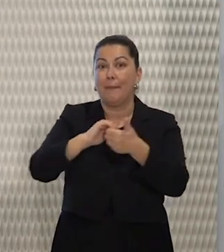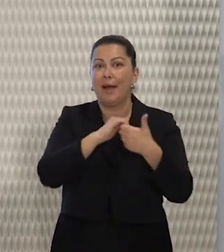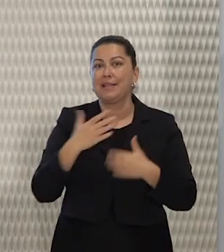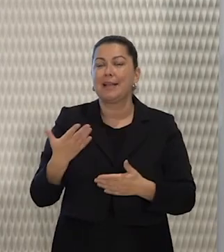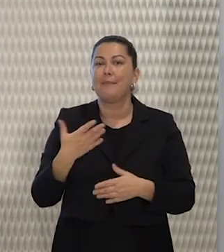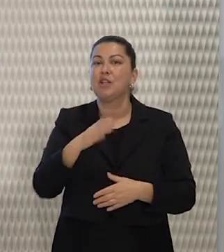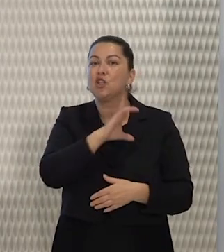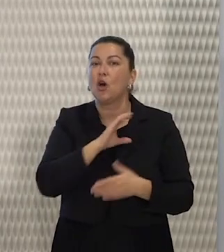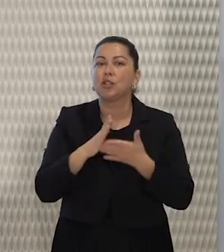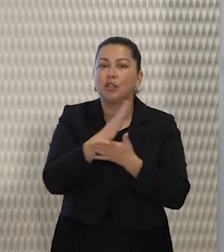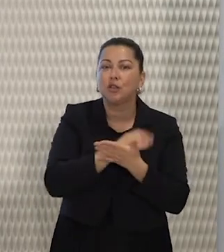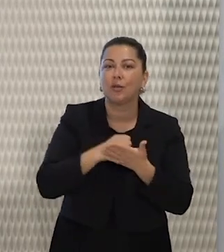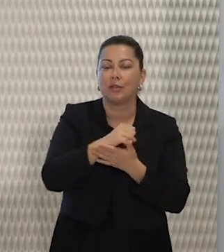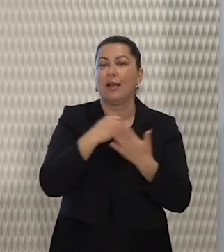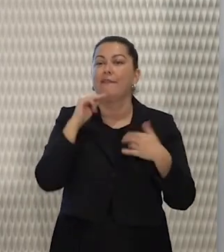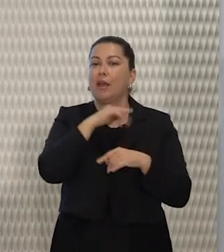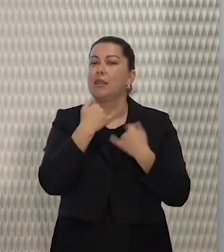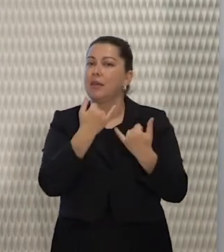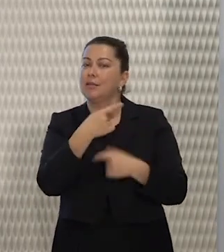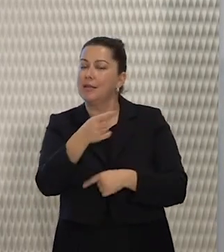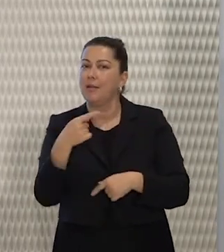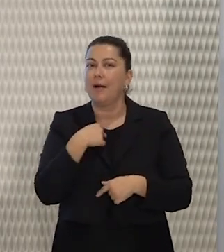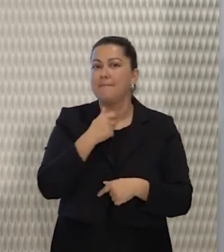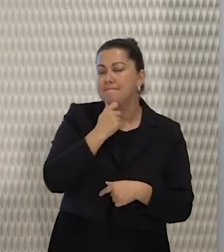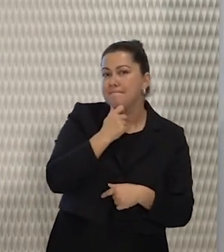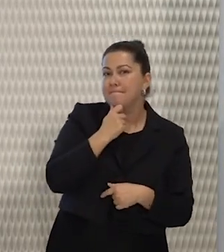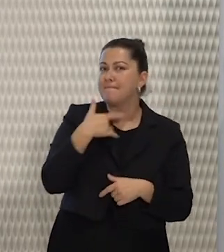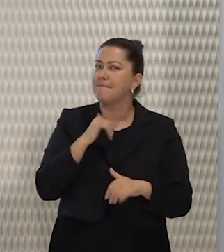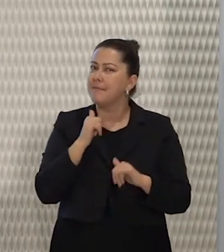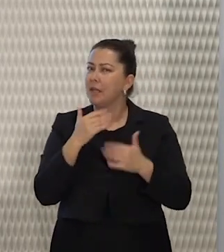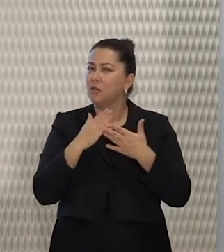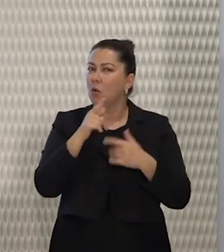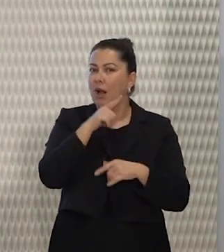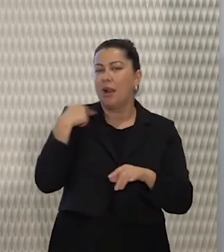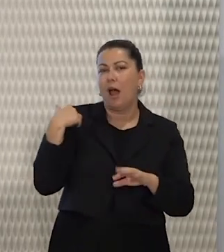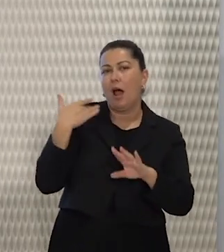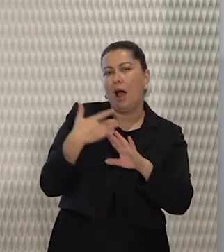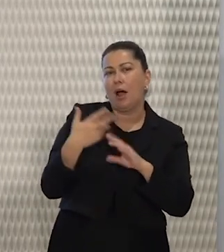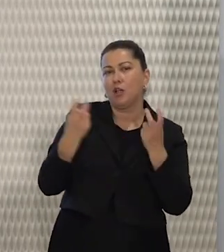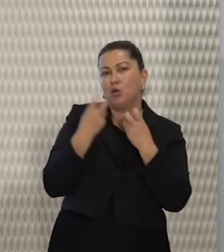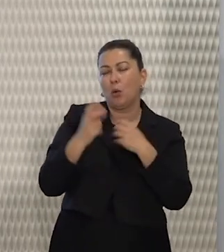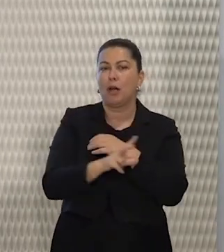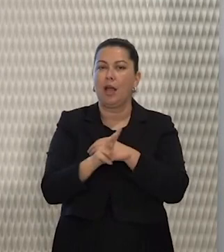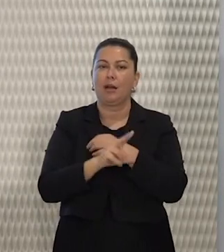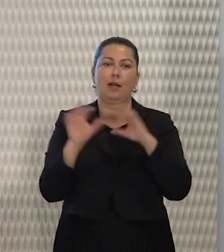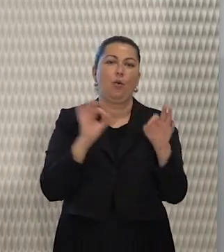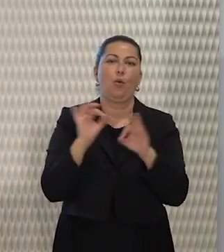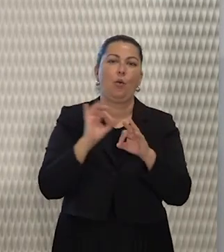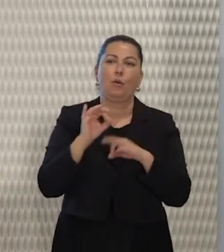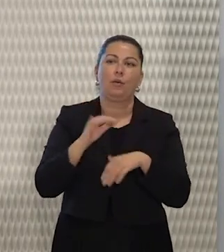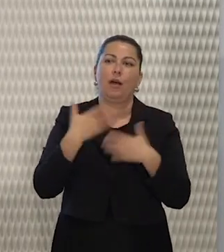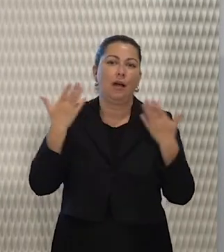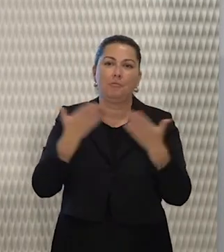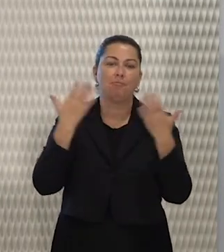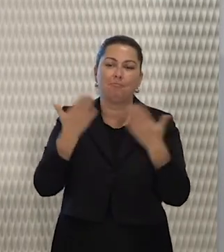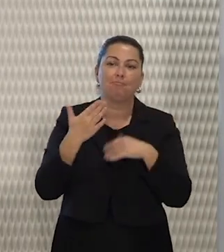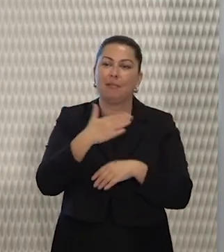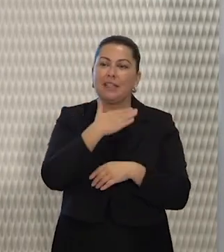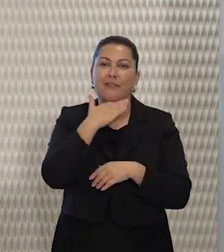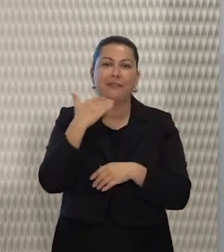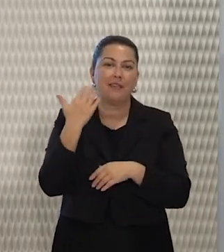Sie jetzt auf den Geschmack gekommen sind und gesagt haben, ich suche schon seit Ewigkeiten Lehrlinge, ich suche schon seit viel